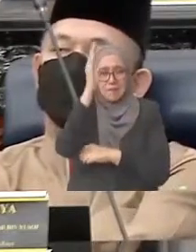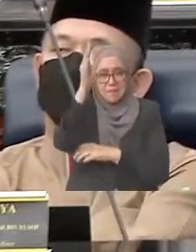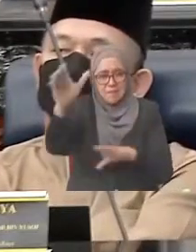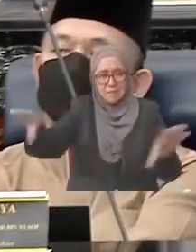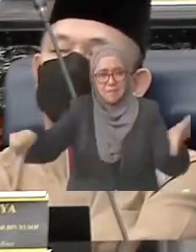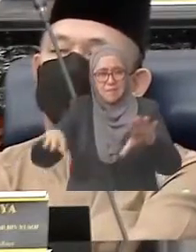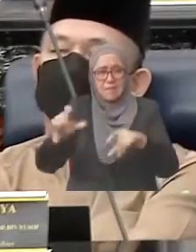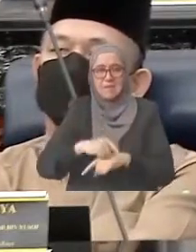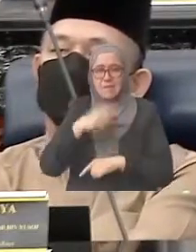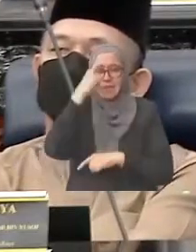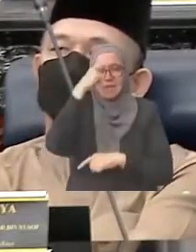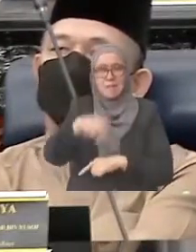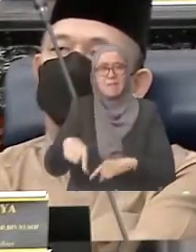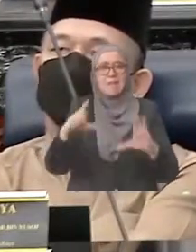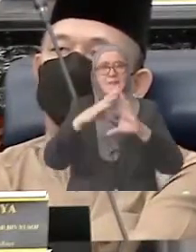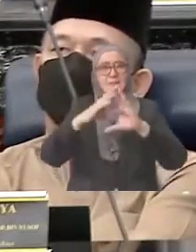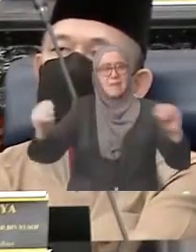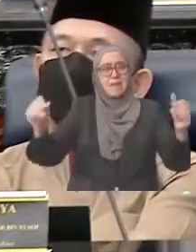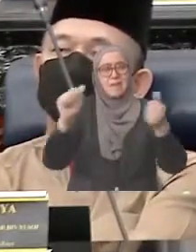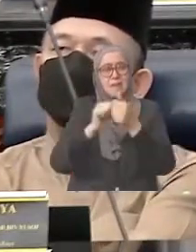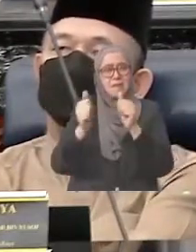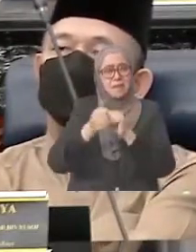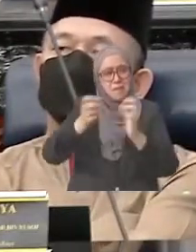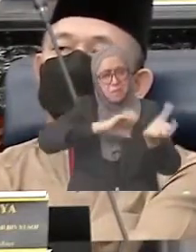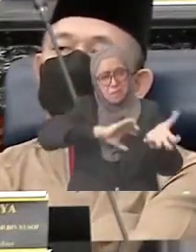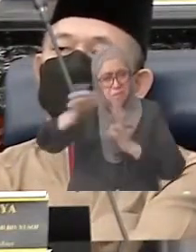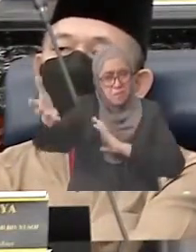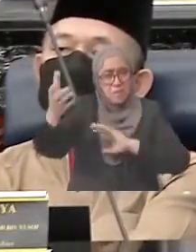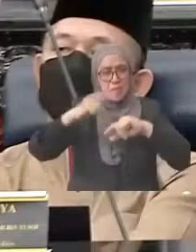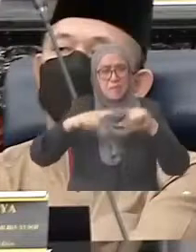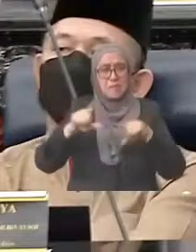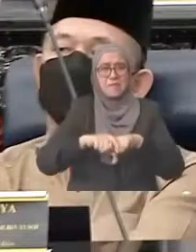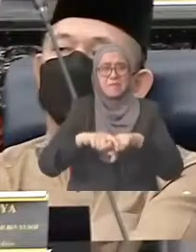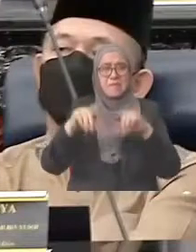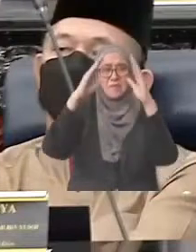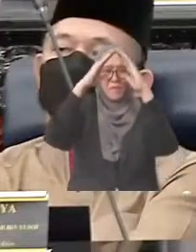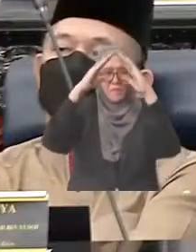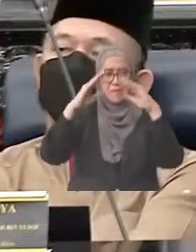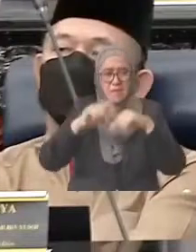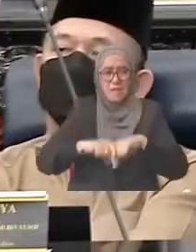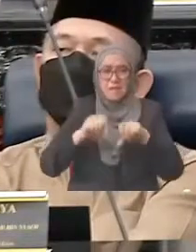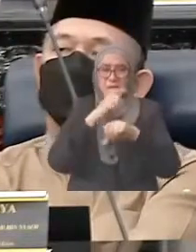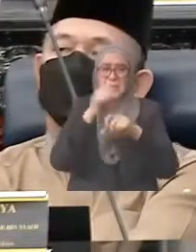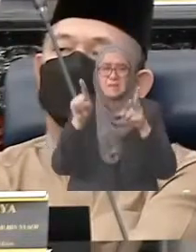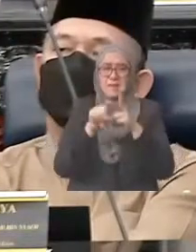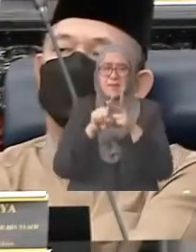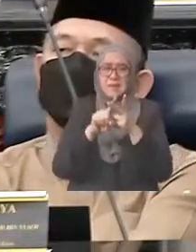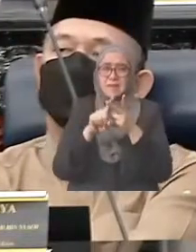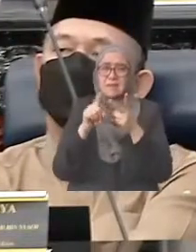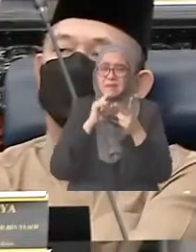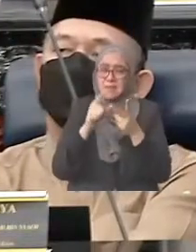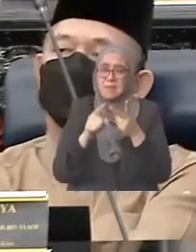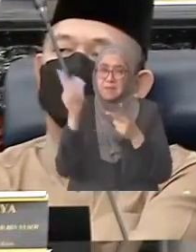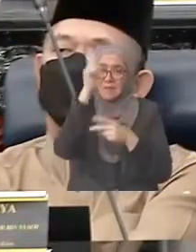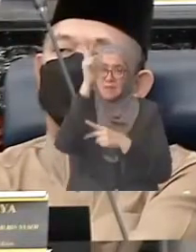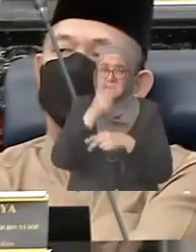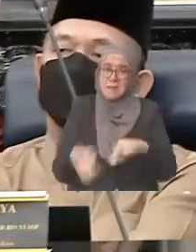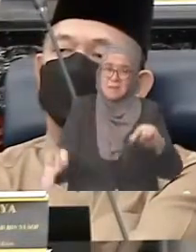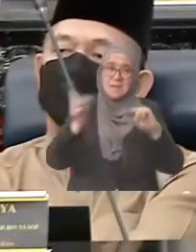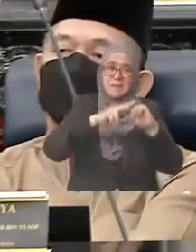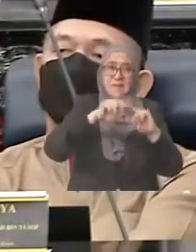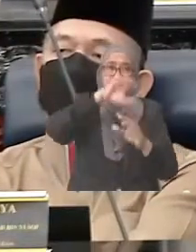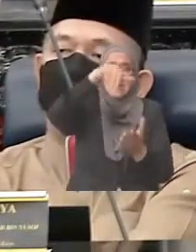ramai mangsa keganasan rumah tangga kerajaan akan juga menambah pusat sokongan sosial setempat setiap